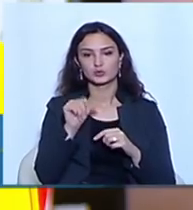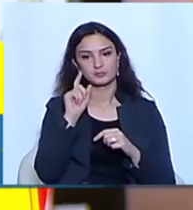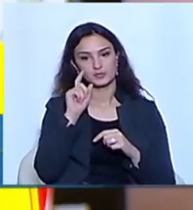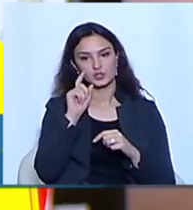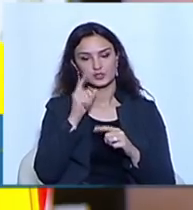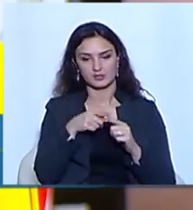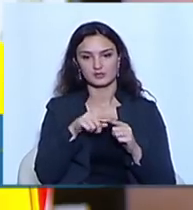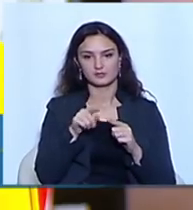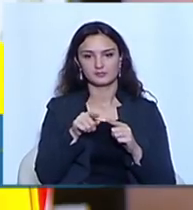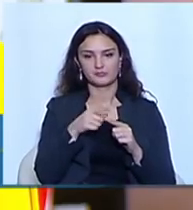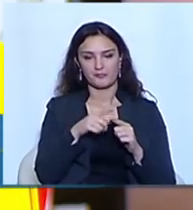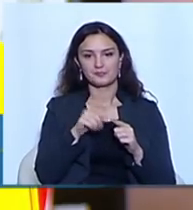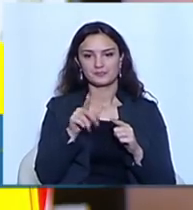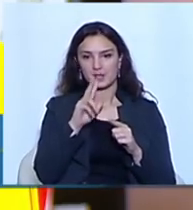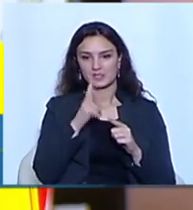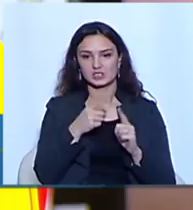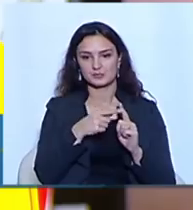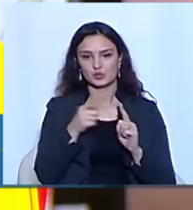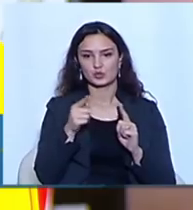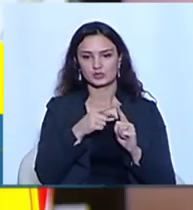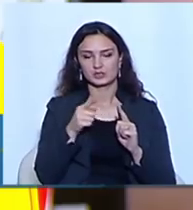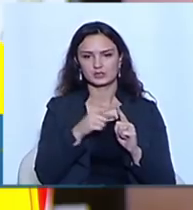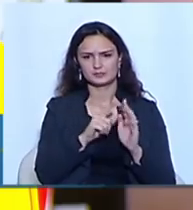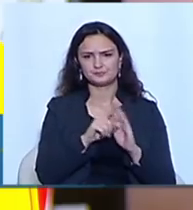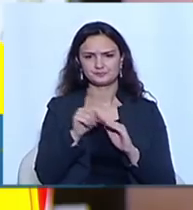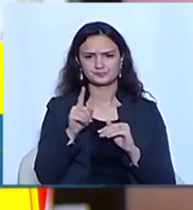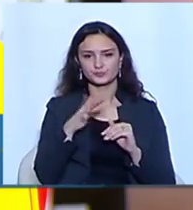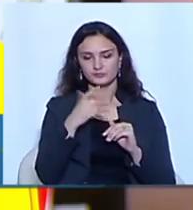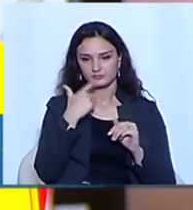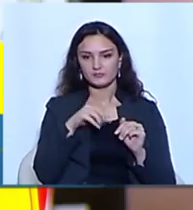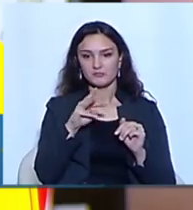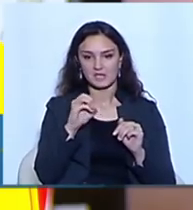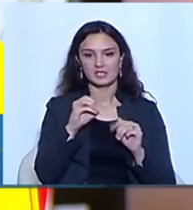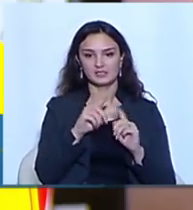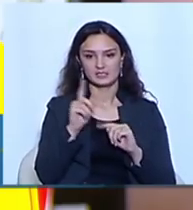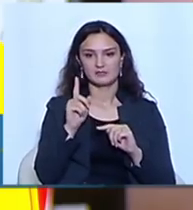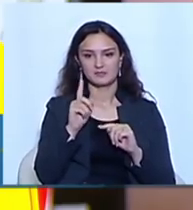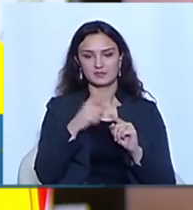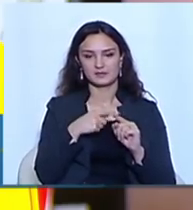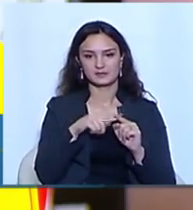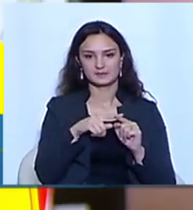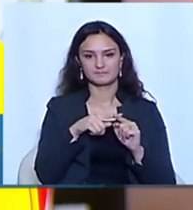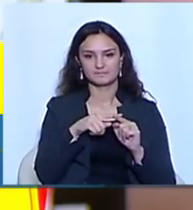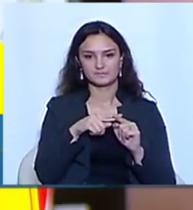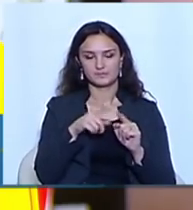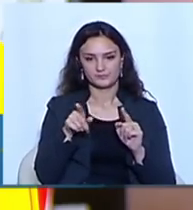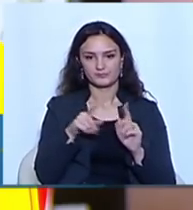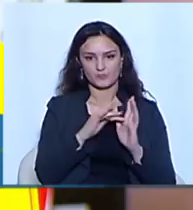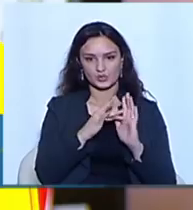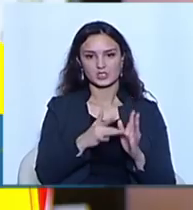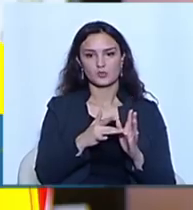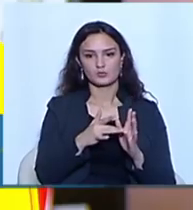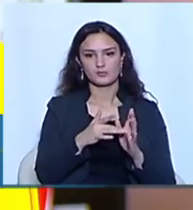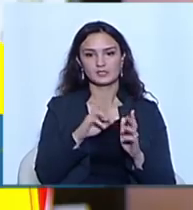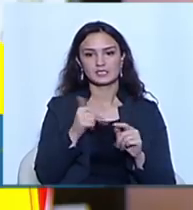ბიჭი. აი ამ 3 წლის პერიოდიდან, როცა მეცნობიერება ყალიბდება, იწყება აი ეს მოგზაურობა და